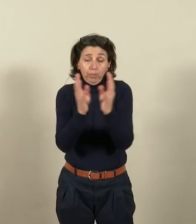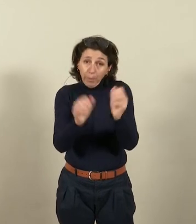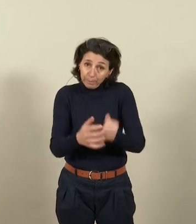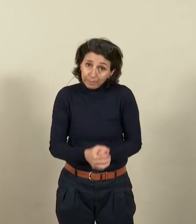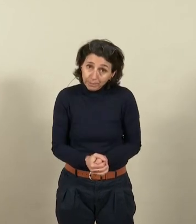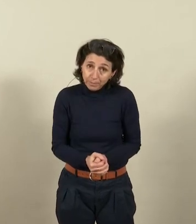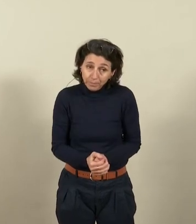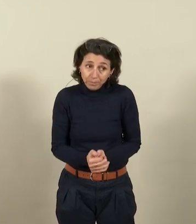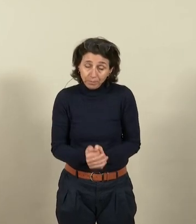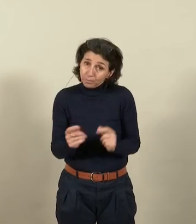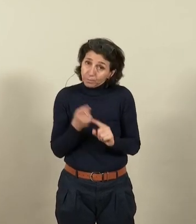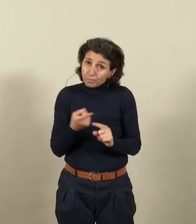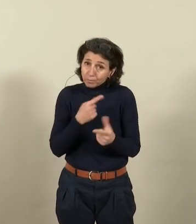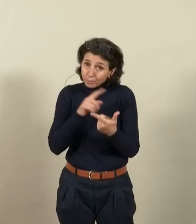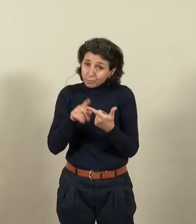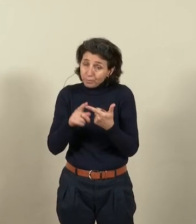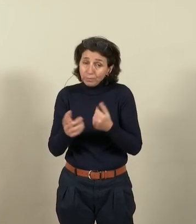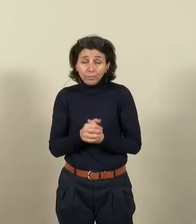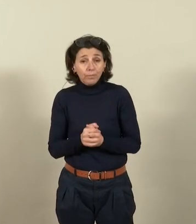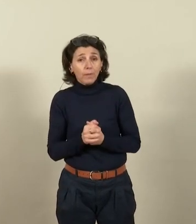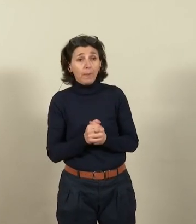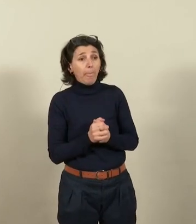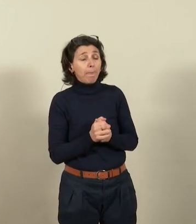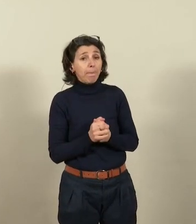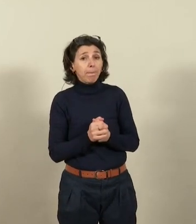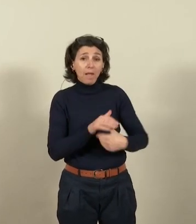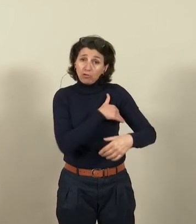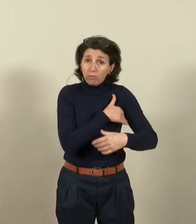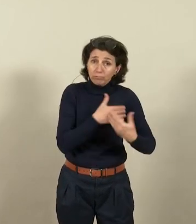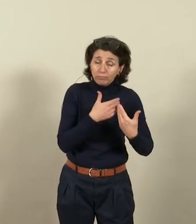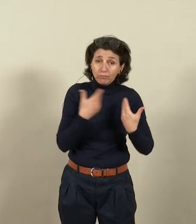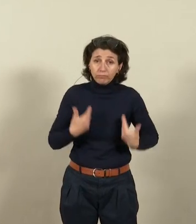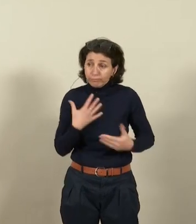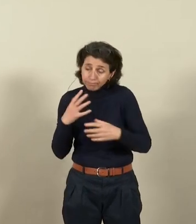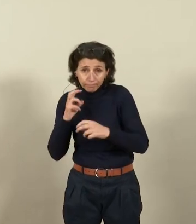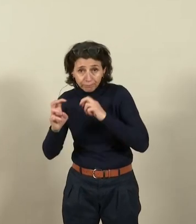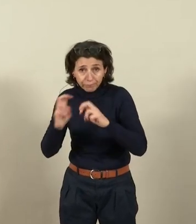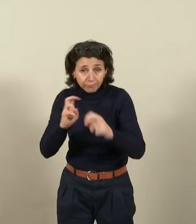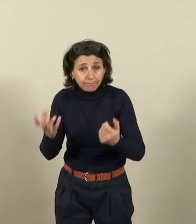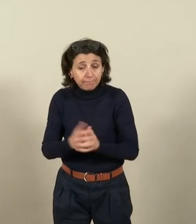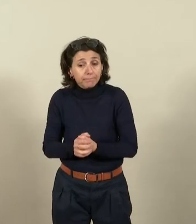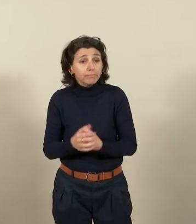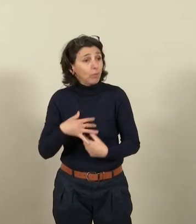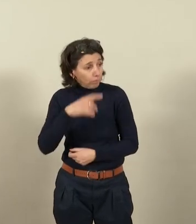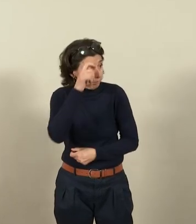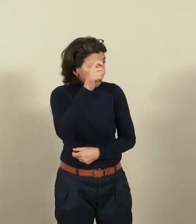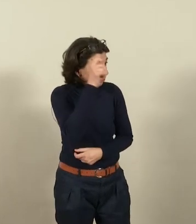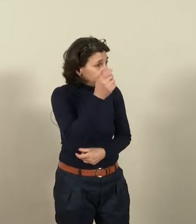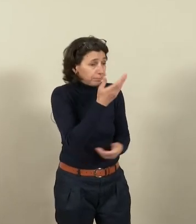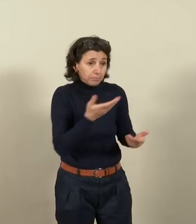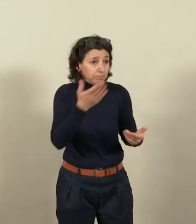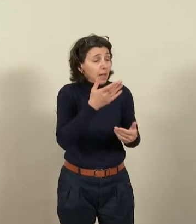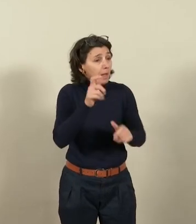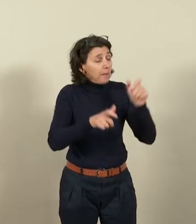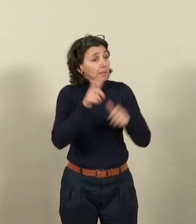important c'est aussi des agents et des agentes qui travaillent donc je salue le travail des agents et agent de la Direction des